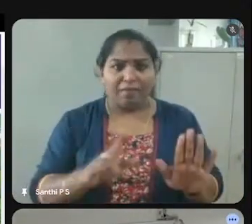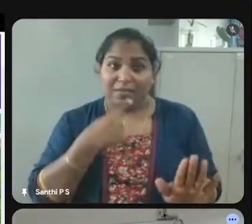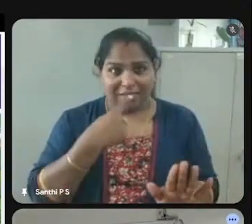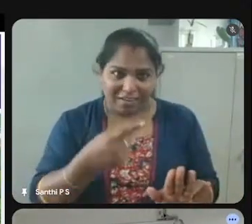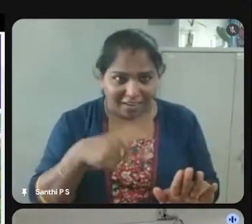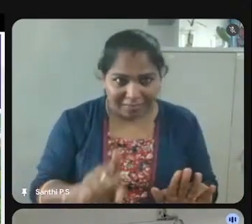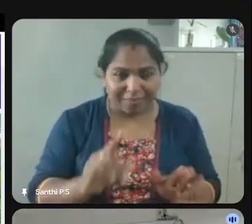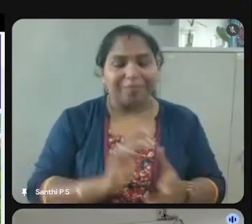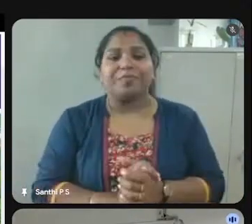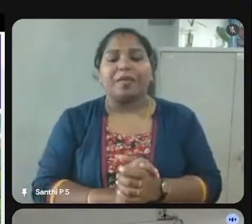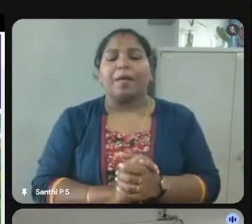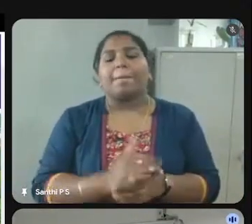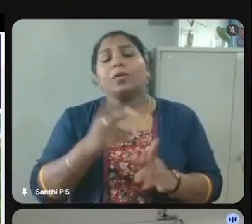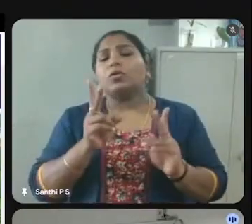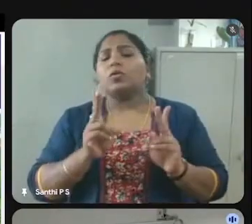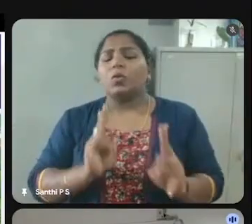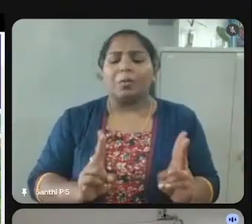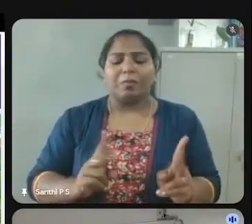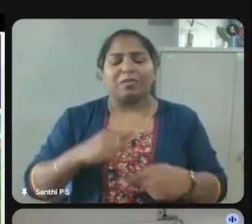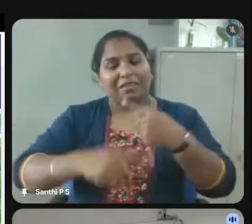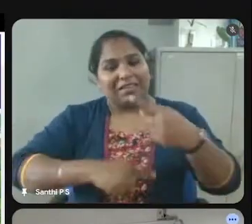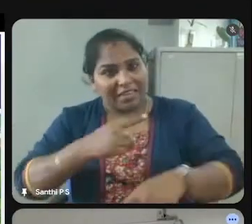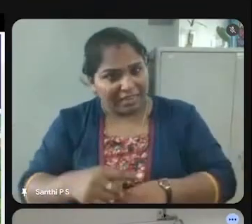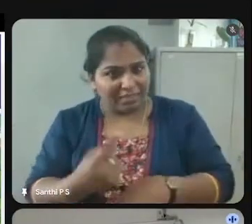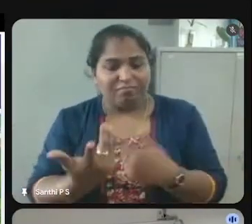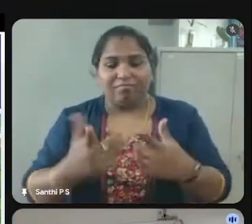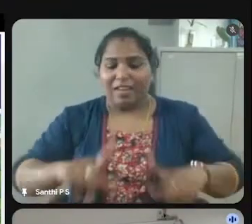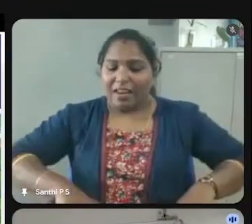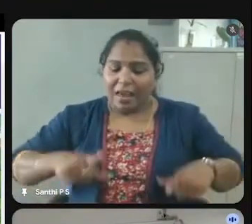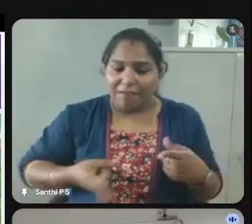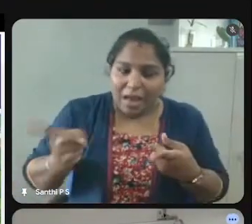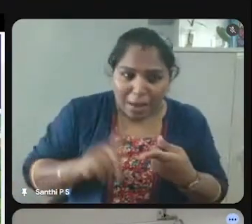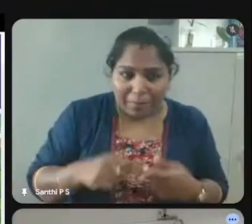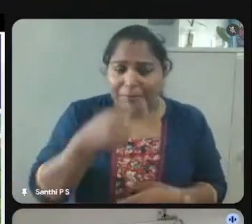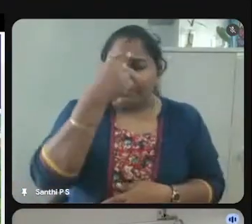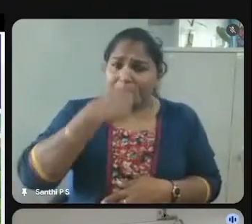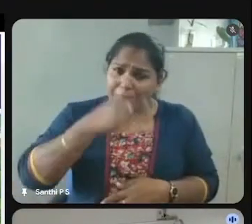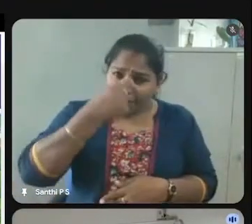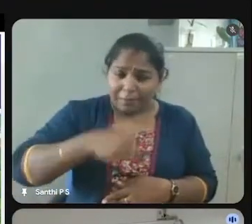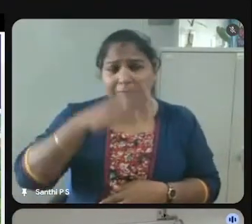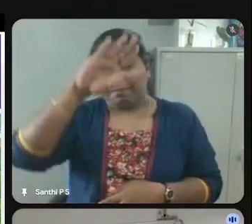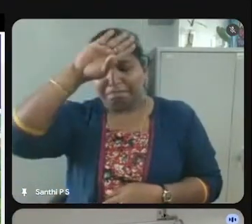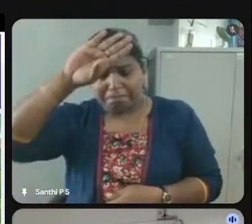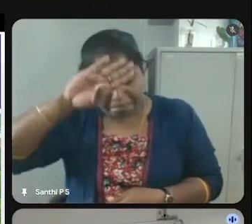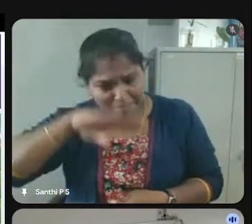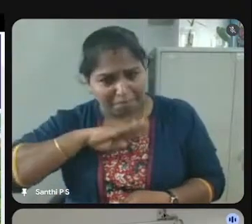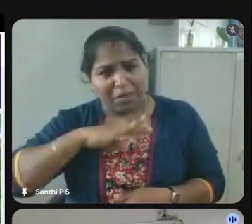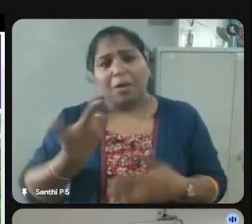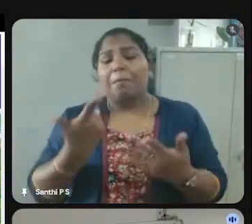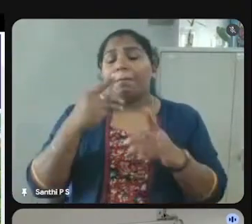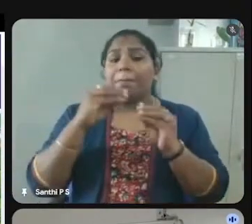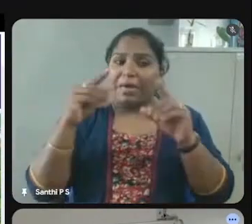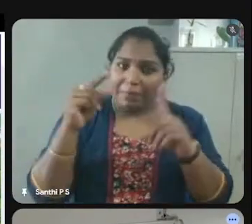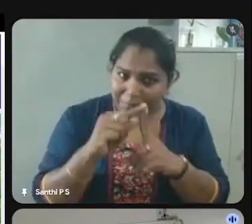പറയുകയാണെന്നുണ്ടെങ്കിൽ നിത്യജീവിതത്തിൽ നമുക്ക് ഉണ്ടാകുന്ന ചെറിയ അസുഖങ്ങൾ മുതൽ പനി, ജലദോഷം, അതുപോലെ ജീവിതശൈലി രോഗങ്ങൾ, പ്രഷർ,